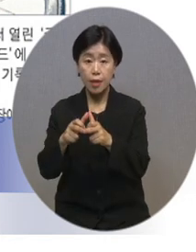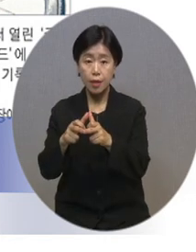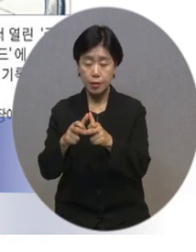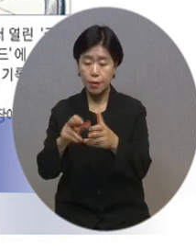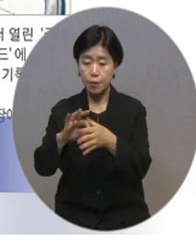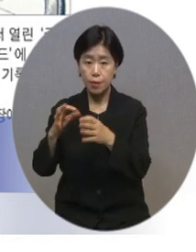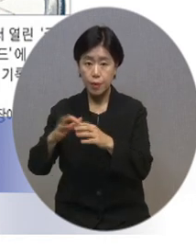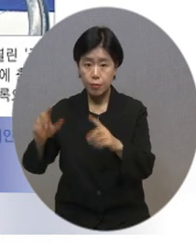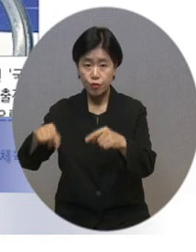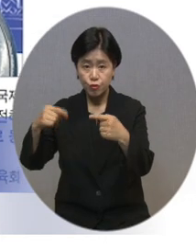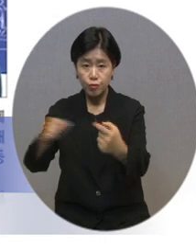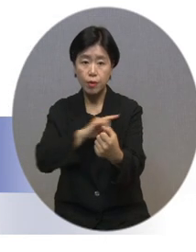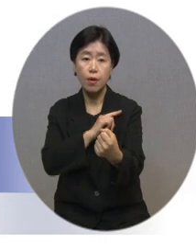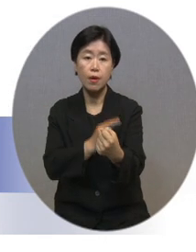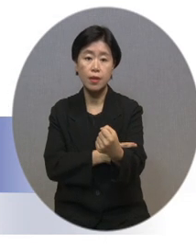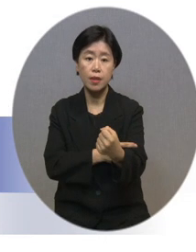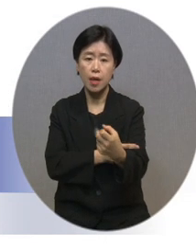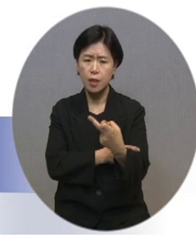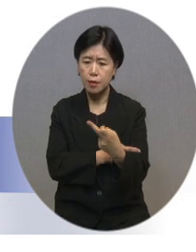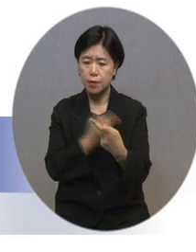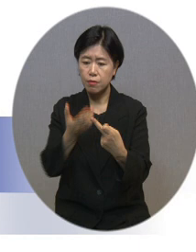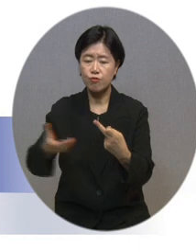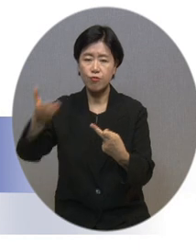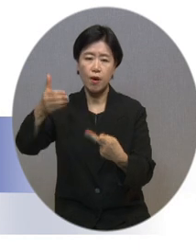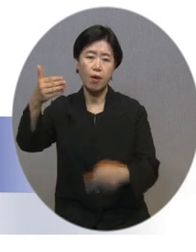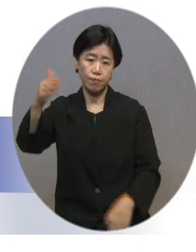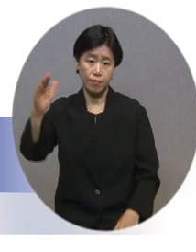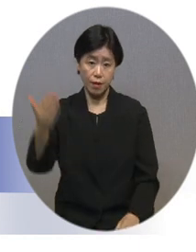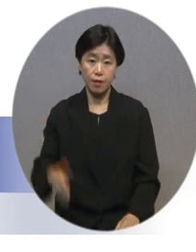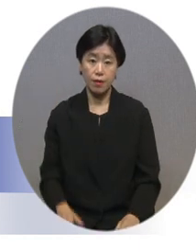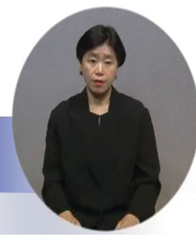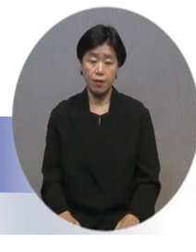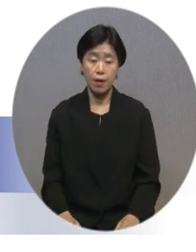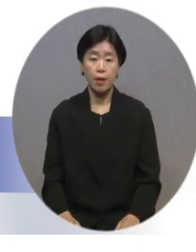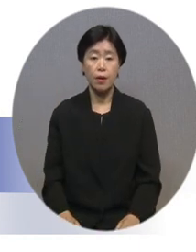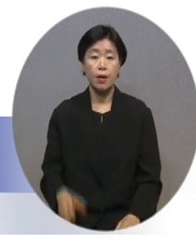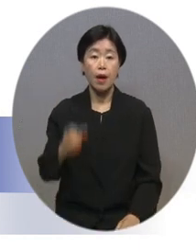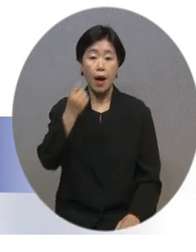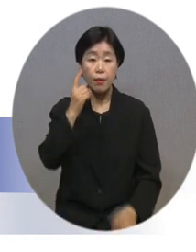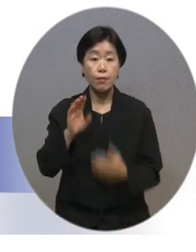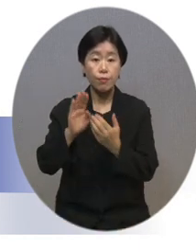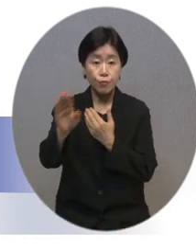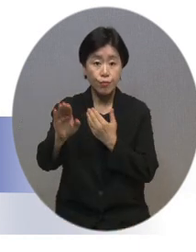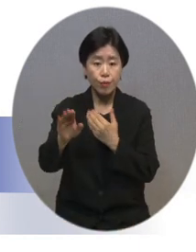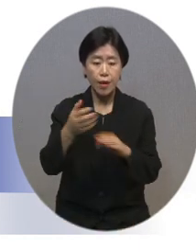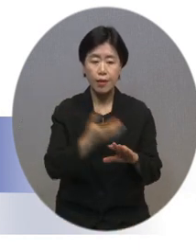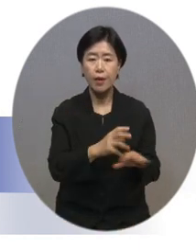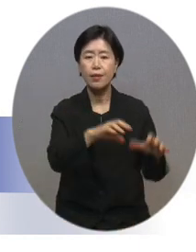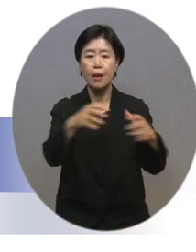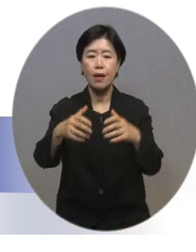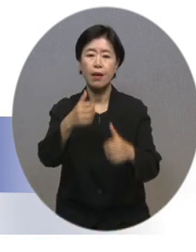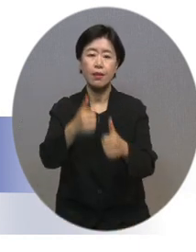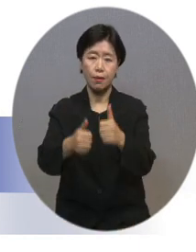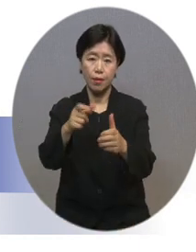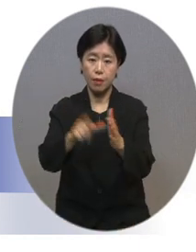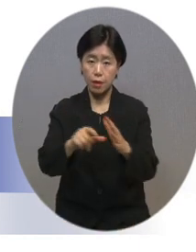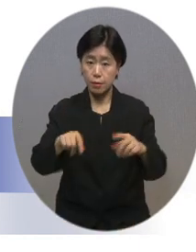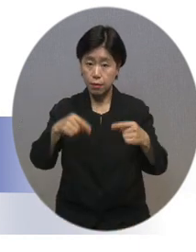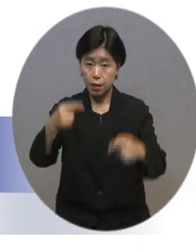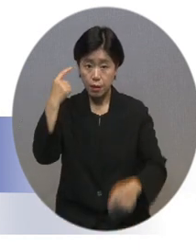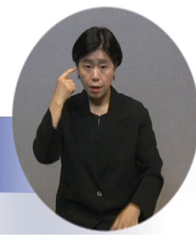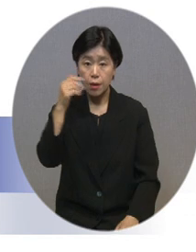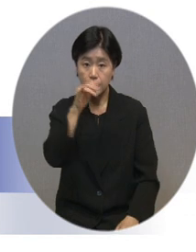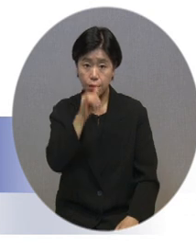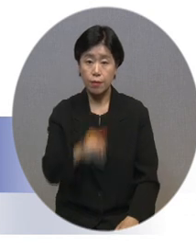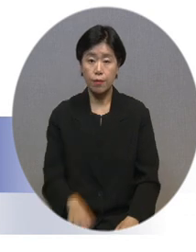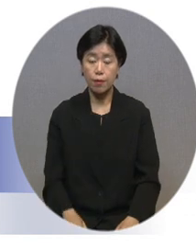9위로 끌어올렸습니다 김선수는 다음달 과 영국 캐나다에서 열리는 국제 대회도 참가할 예정이며이